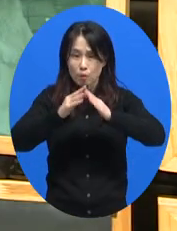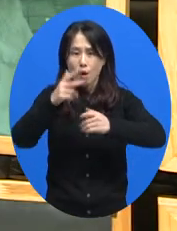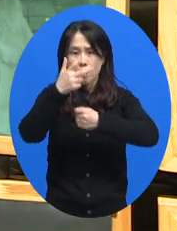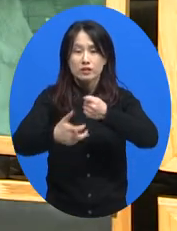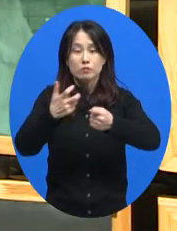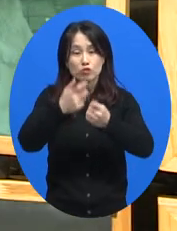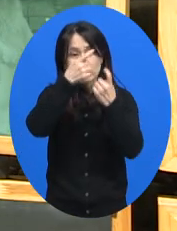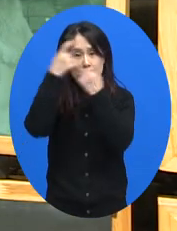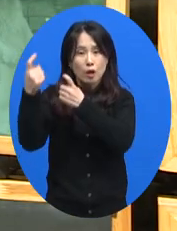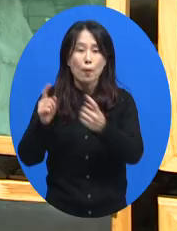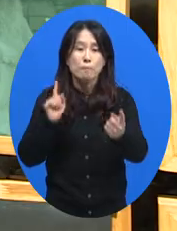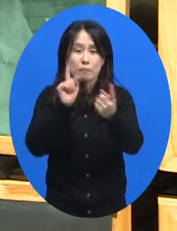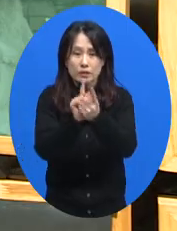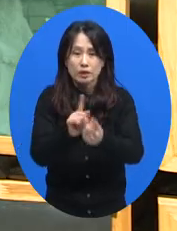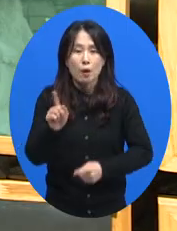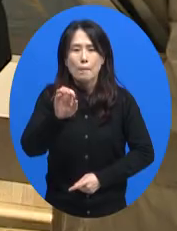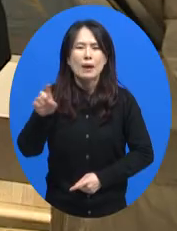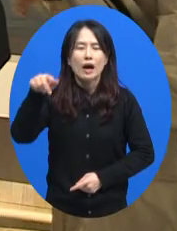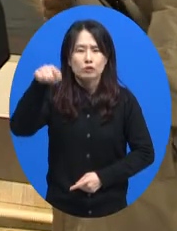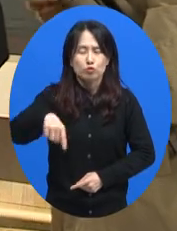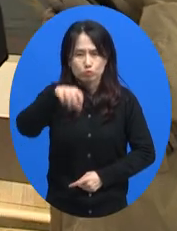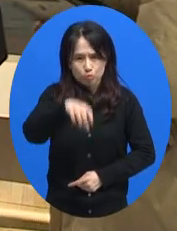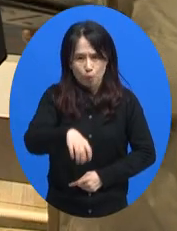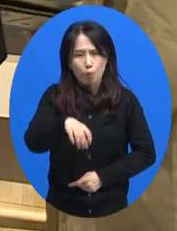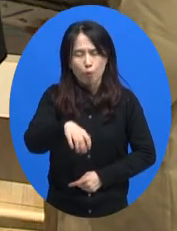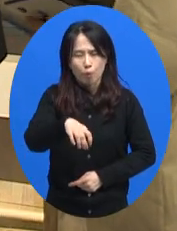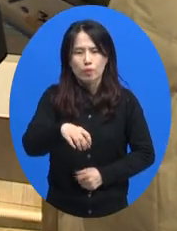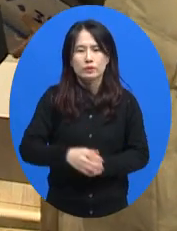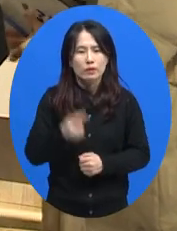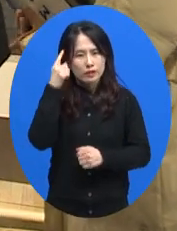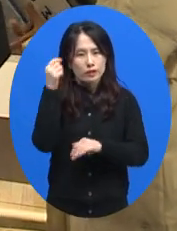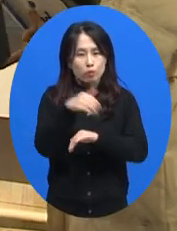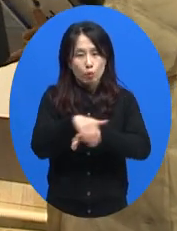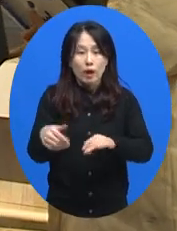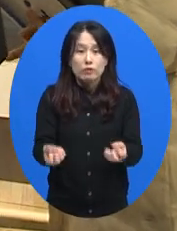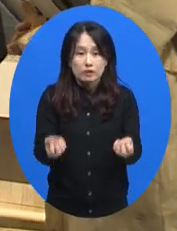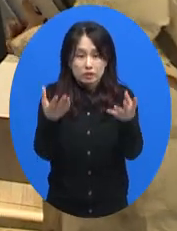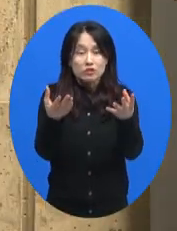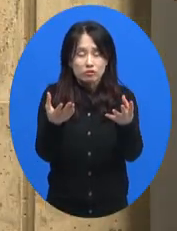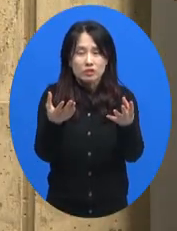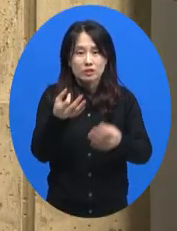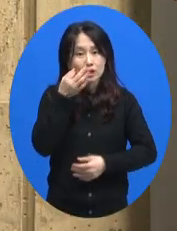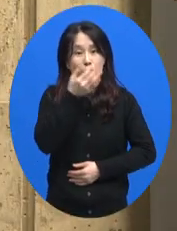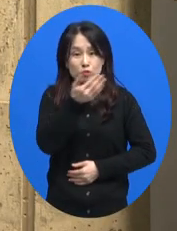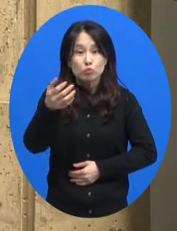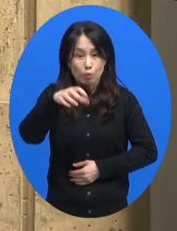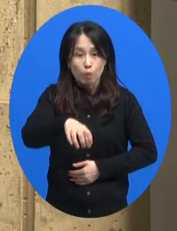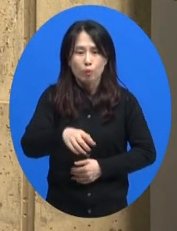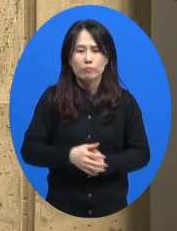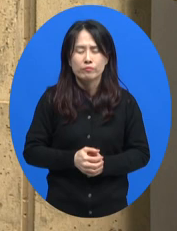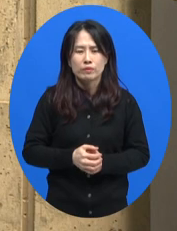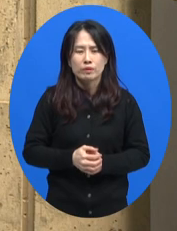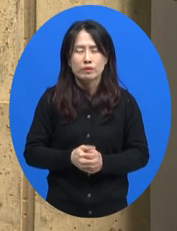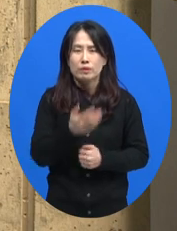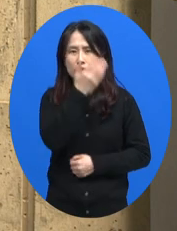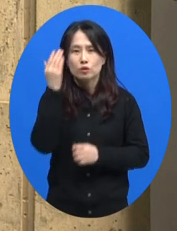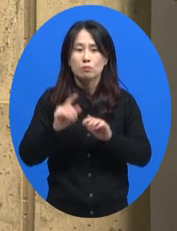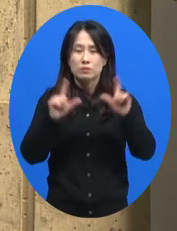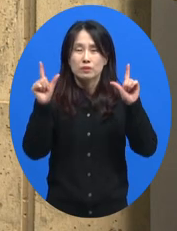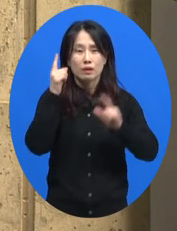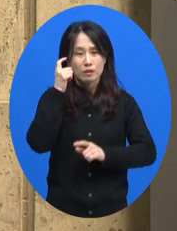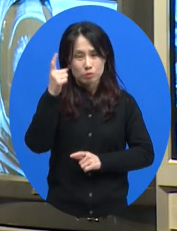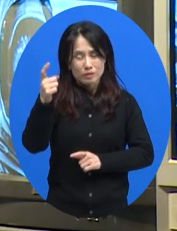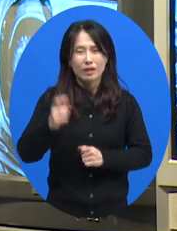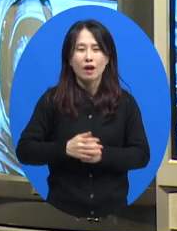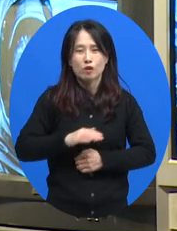맞아 여는 파주 캠프 그리브스 내 갤러리 그리브스 기획 전시입니다. 기획 전 젊은 날의 초상